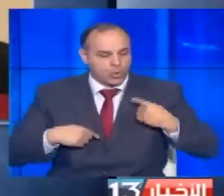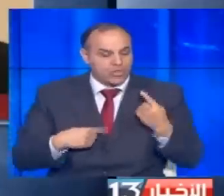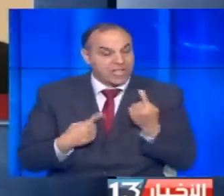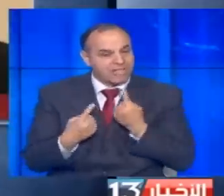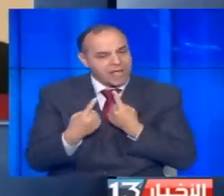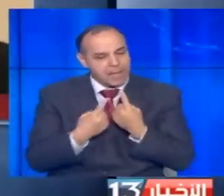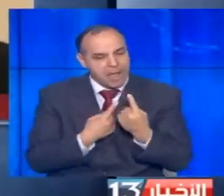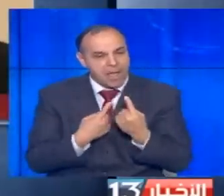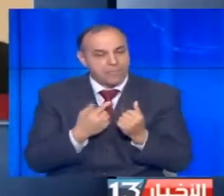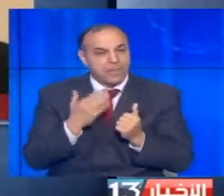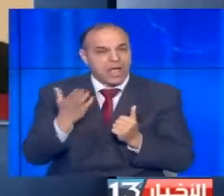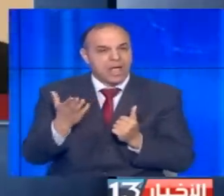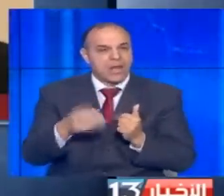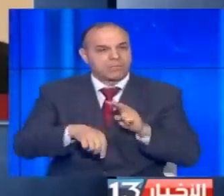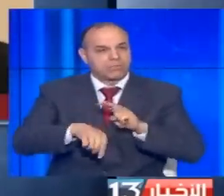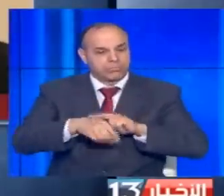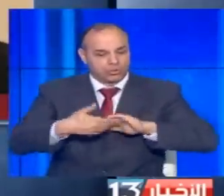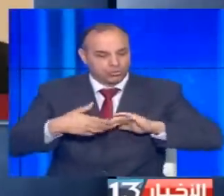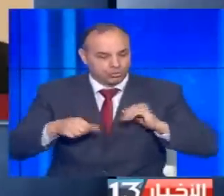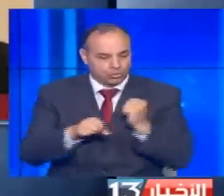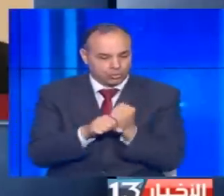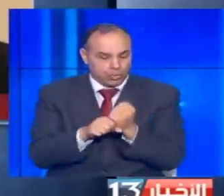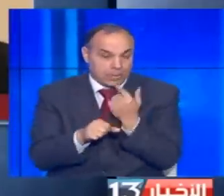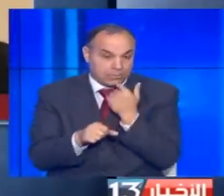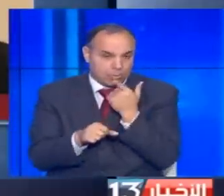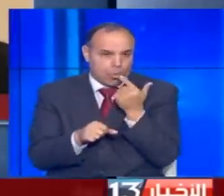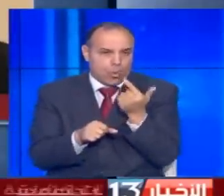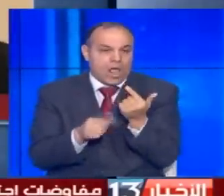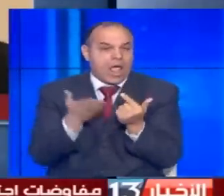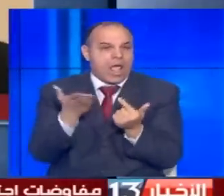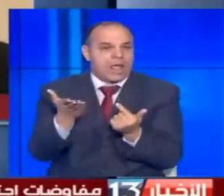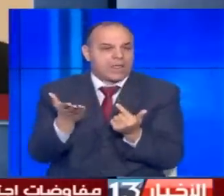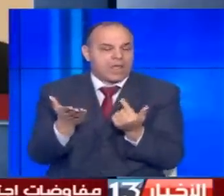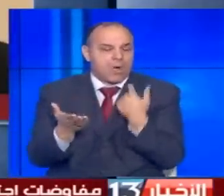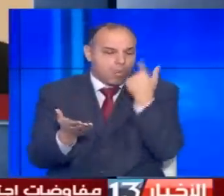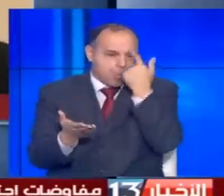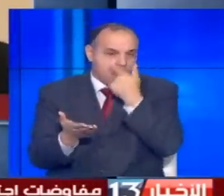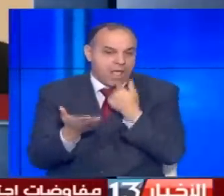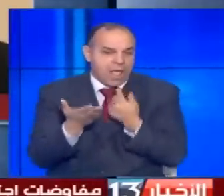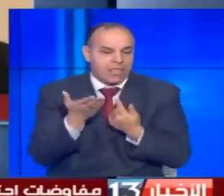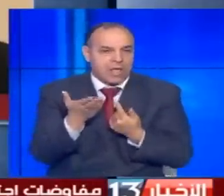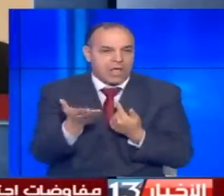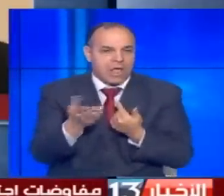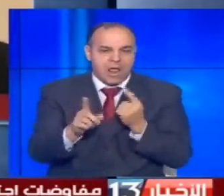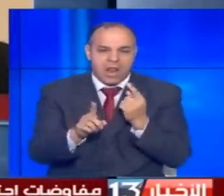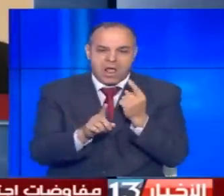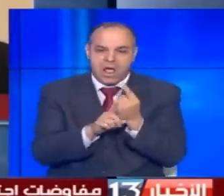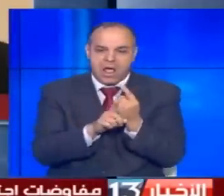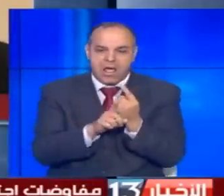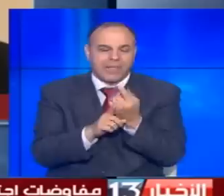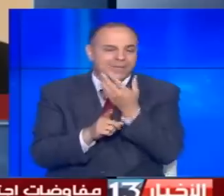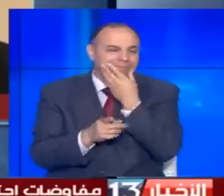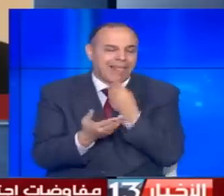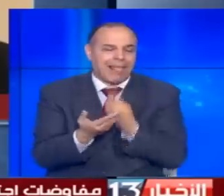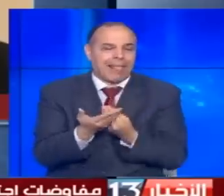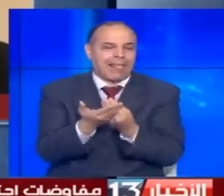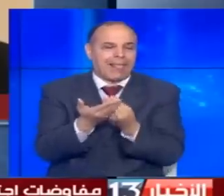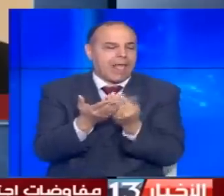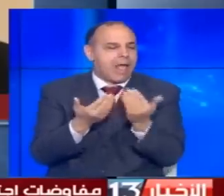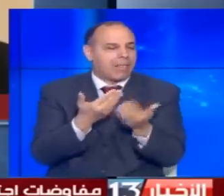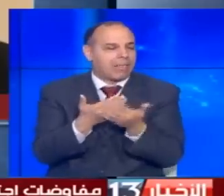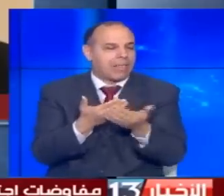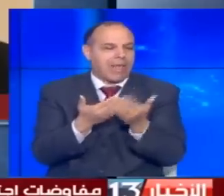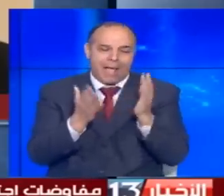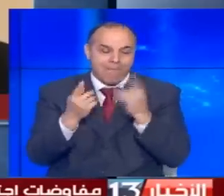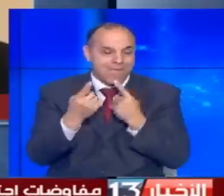الشاهد بالامين العام للاتحاد نور الدين الطبي وصفه بانه لقاء مجامله لم يخذلا